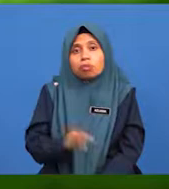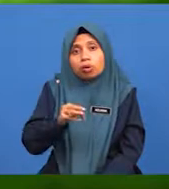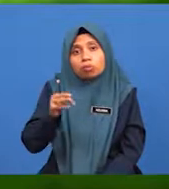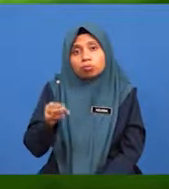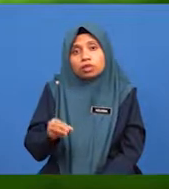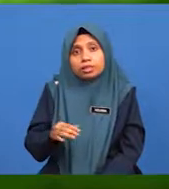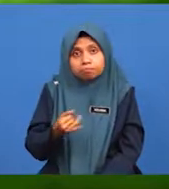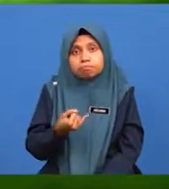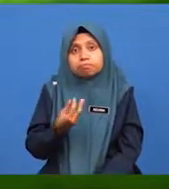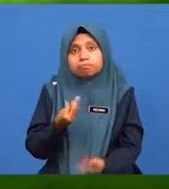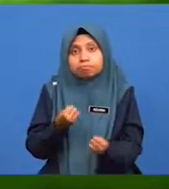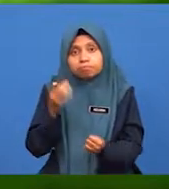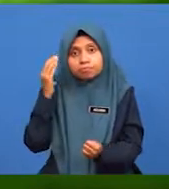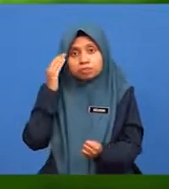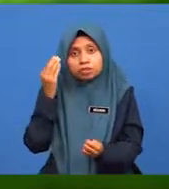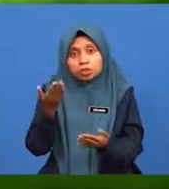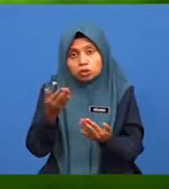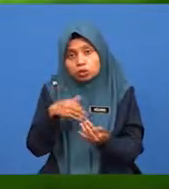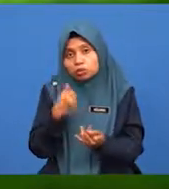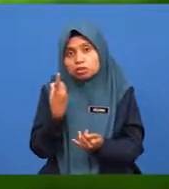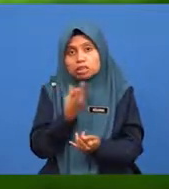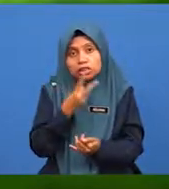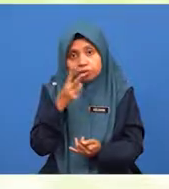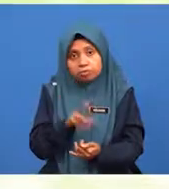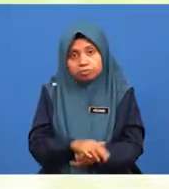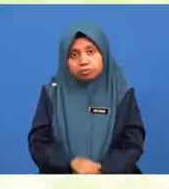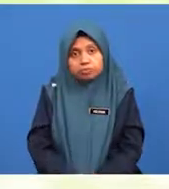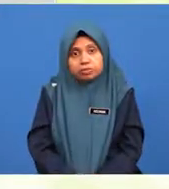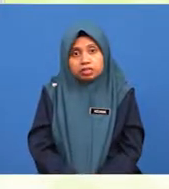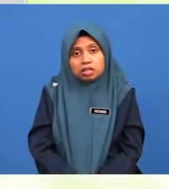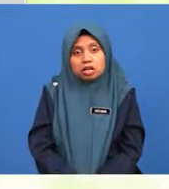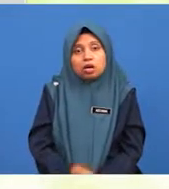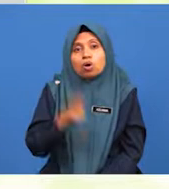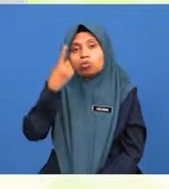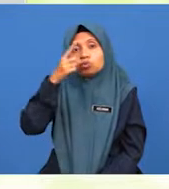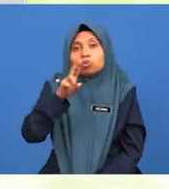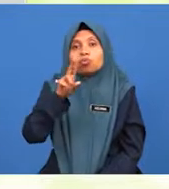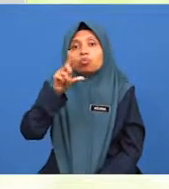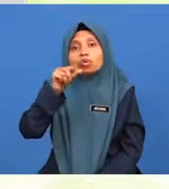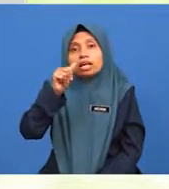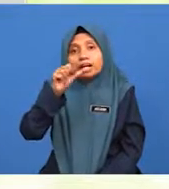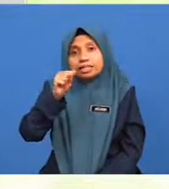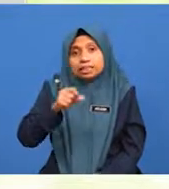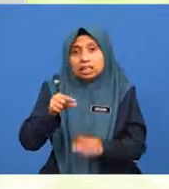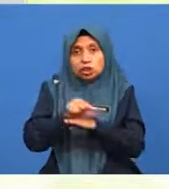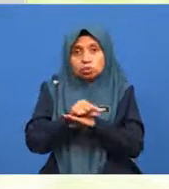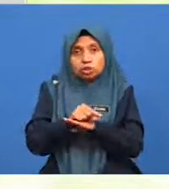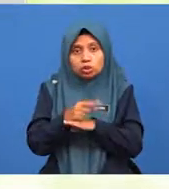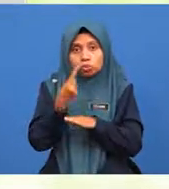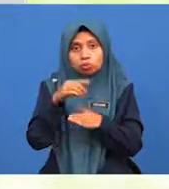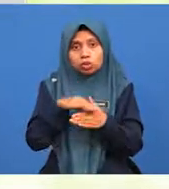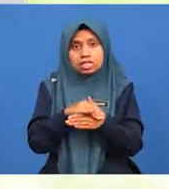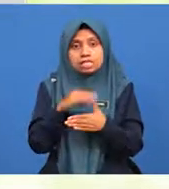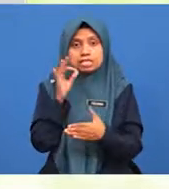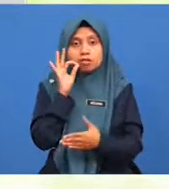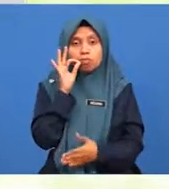Murid-murid ingin tahu? Mari kita lihat. Penjodoh bilangan ulas digunakan untuk isi